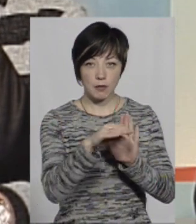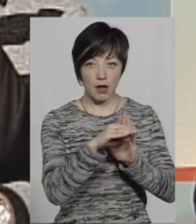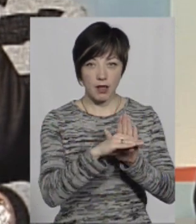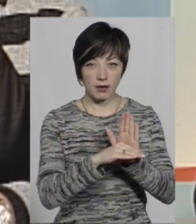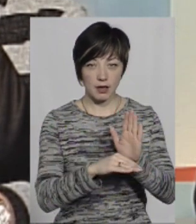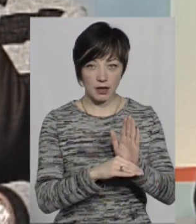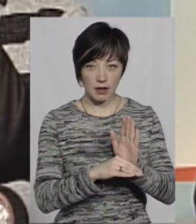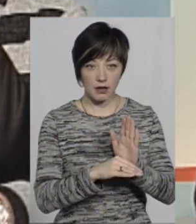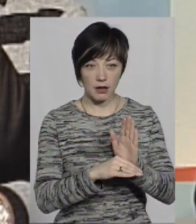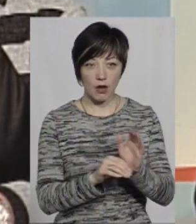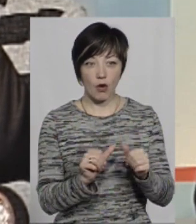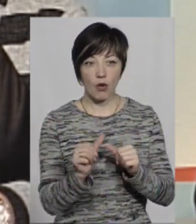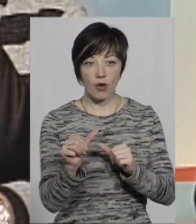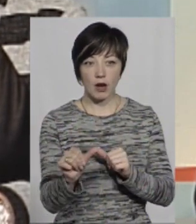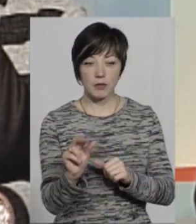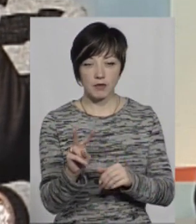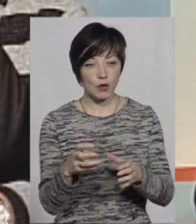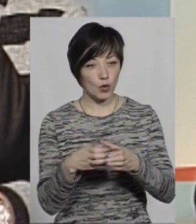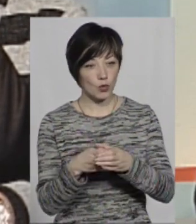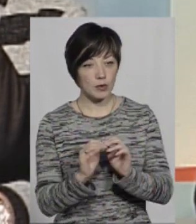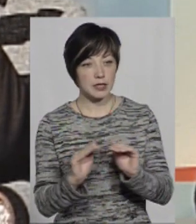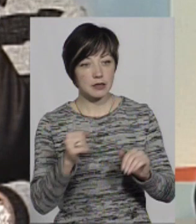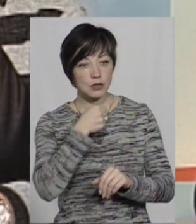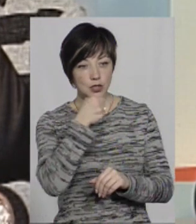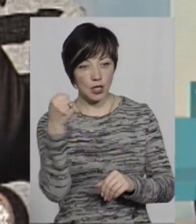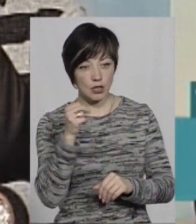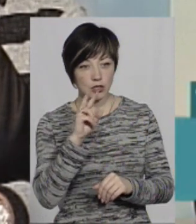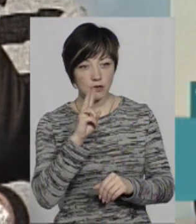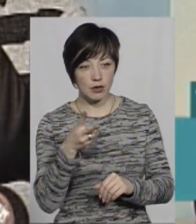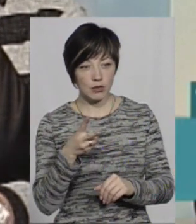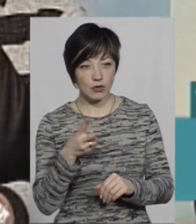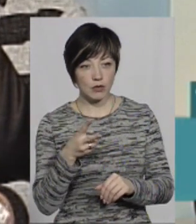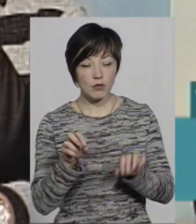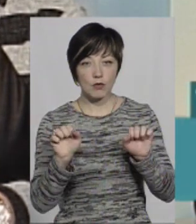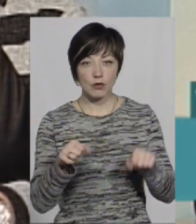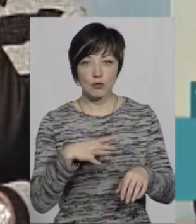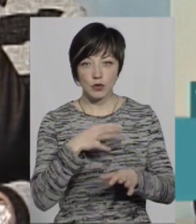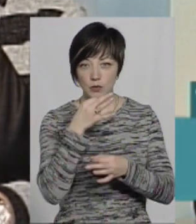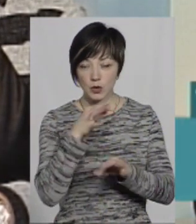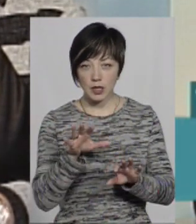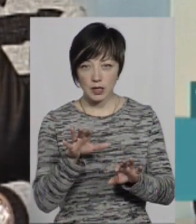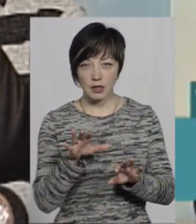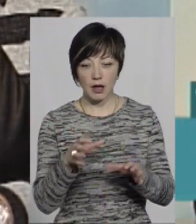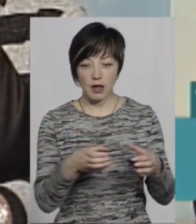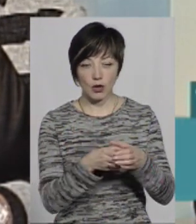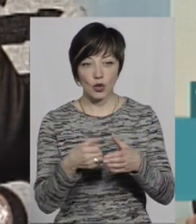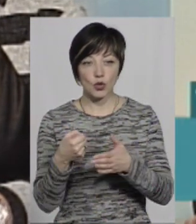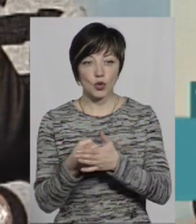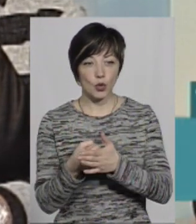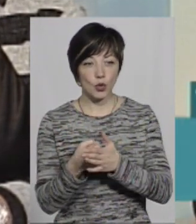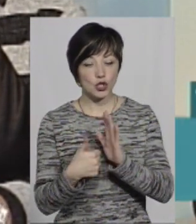календаря. Вони виділені в окремі дві групи. Це діти, які старше 2 років, можуть бути любі категорії,